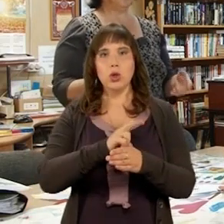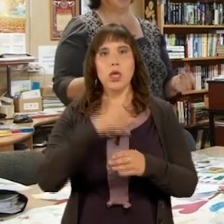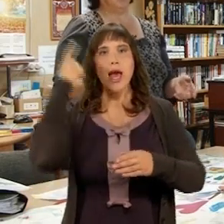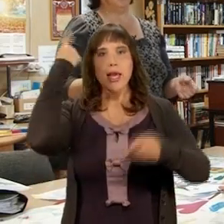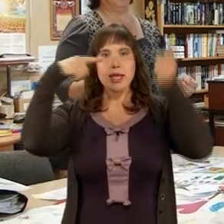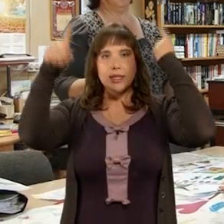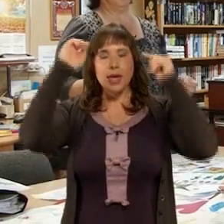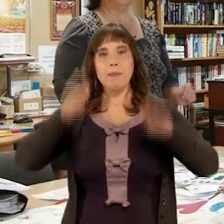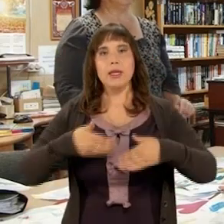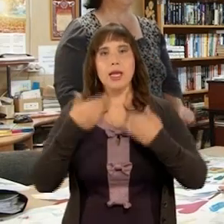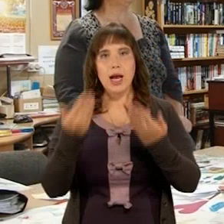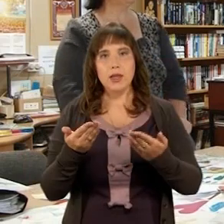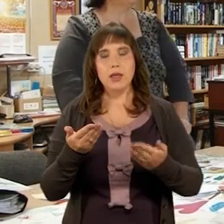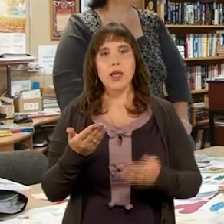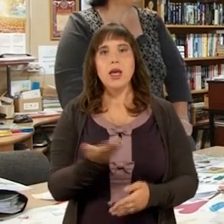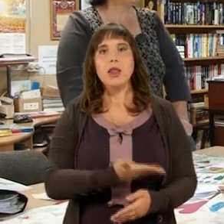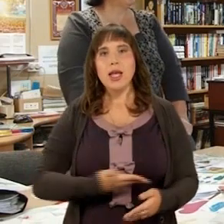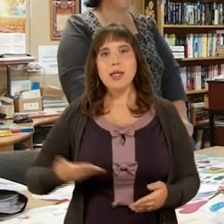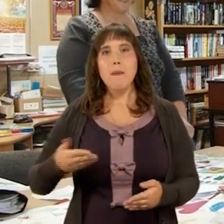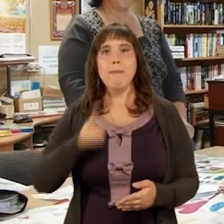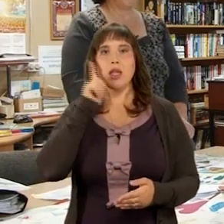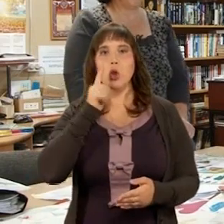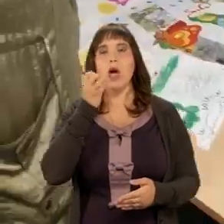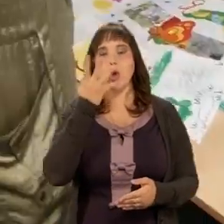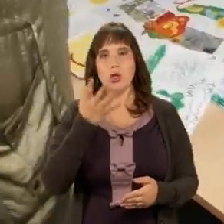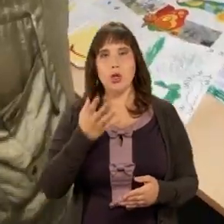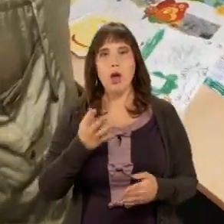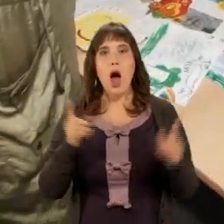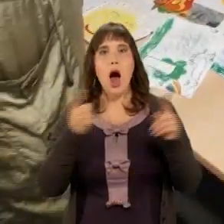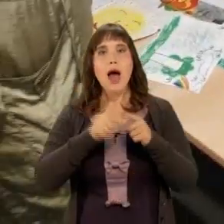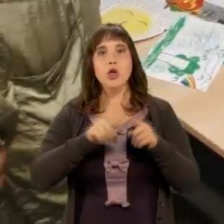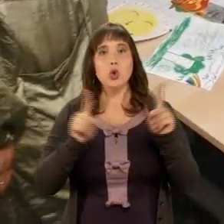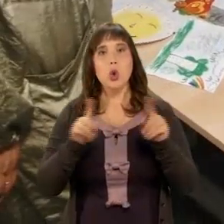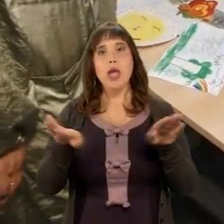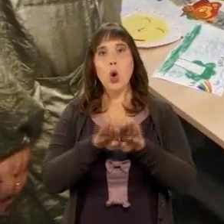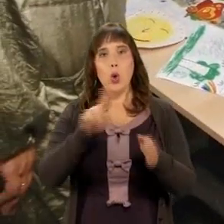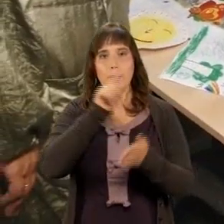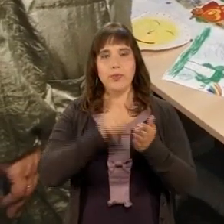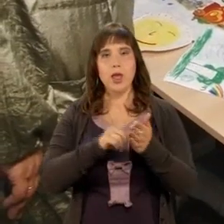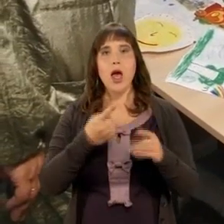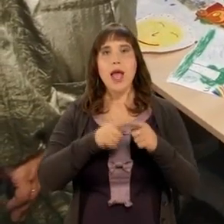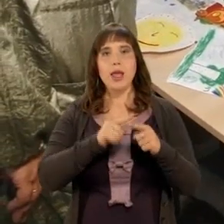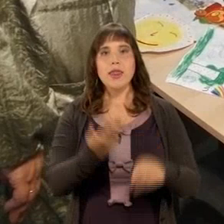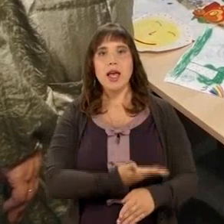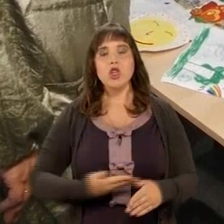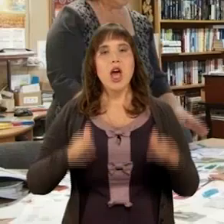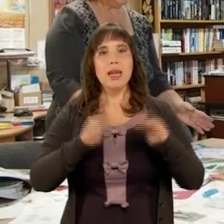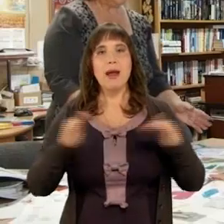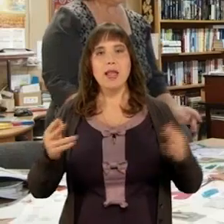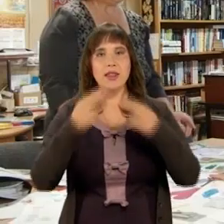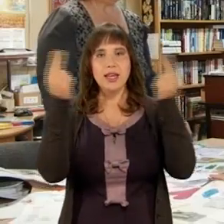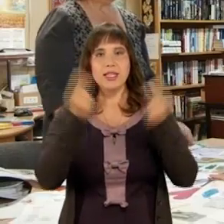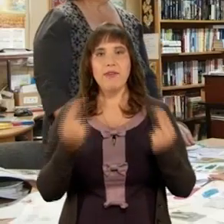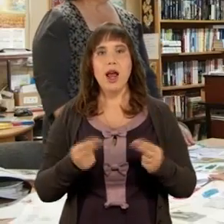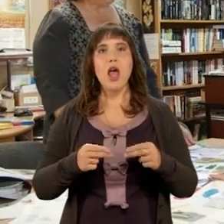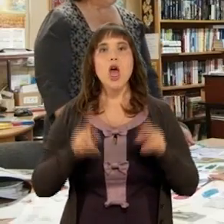хорошо. Свои предлагают, и вот у нас вообще молодежь хорошая. Очень хорошо. А это у вас что такое? Ну вот это наши ребята нарисовали.